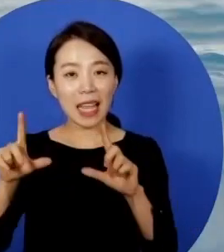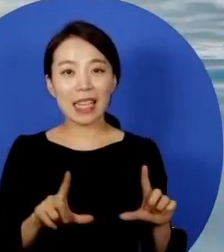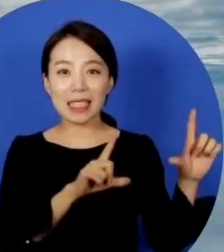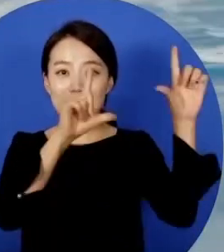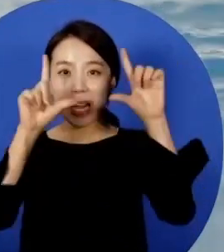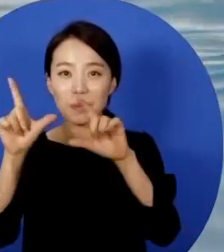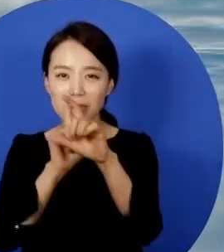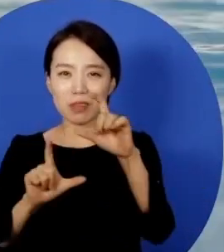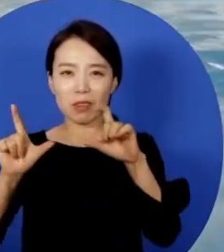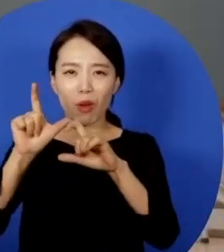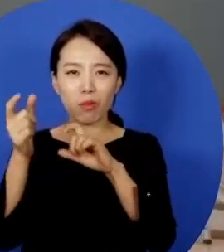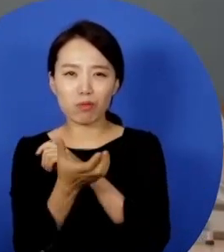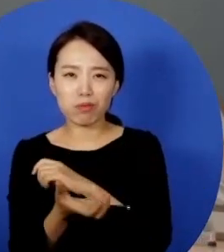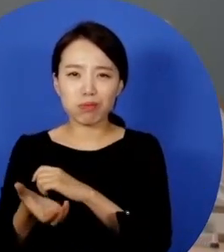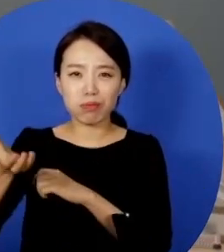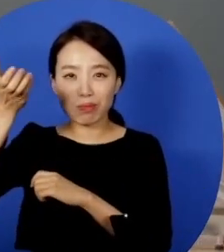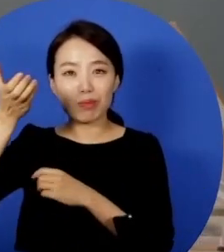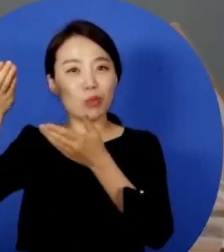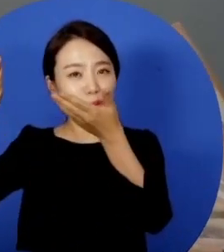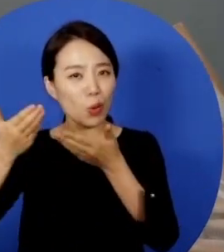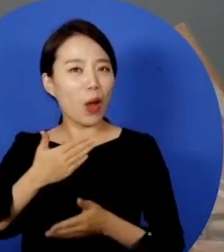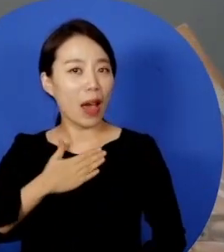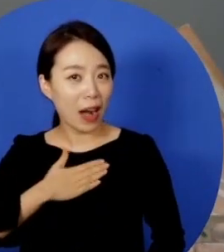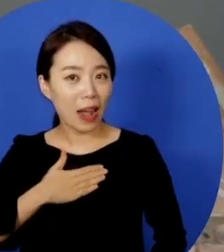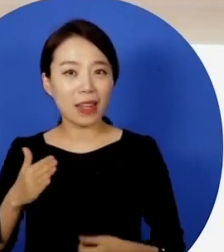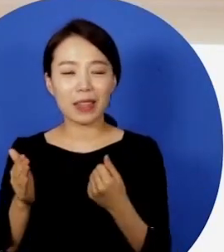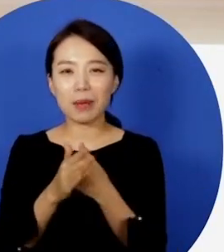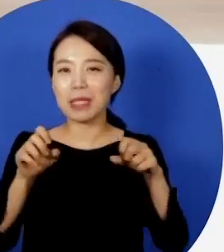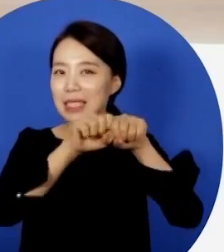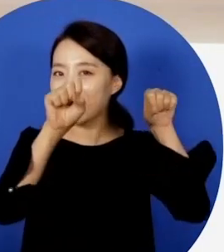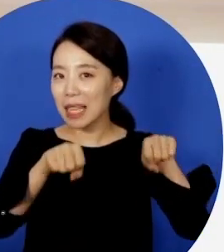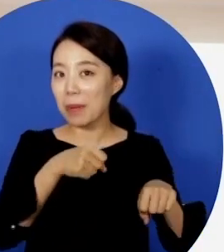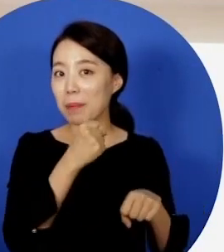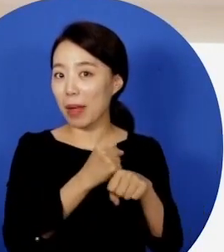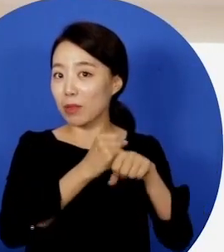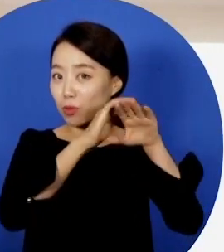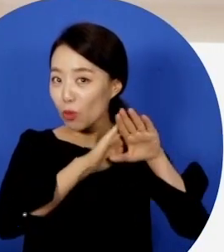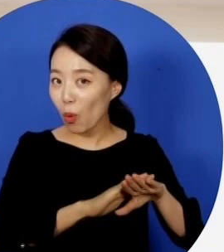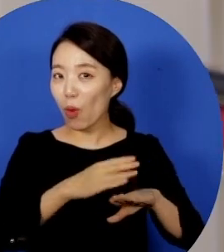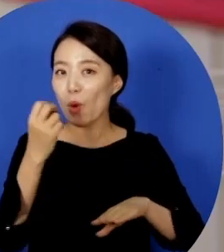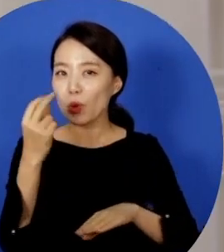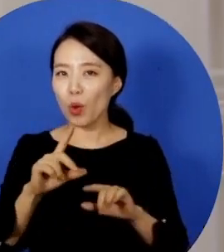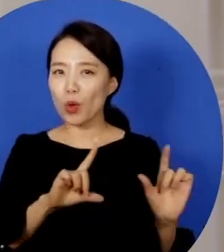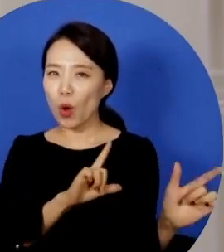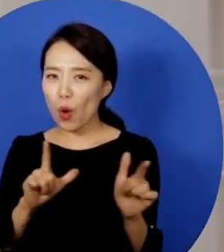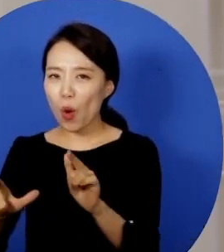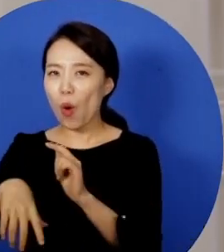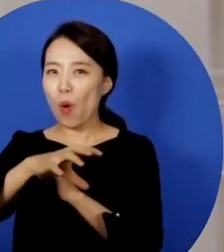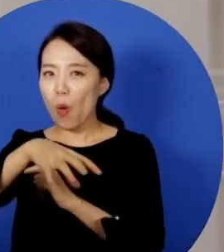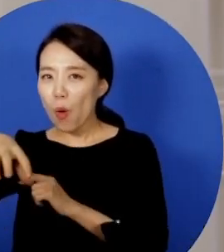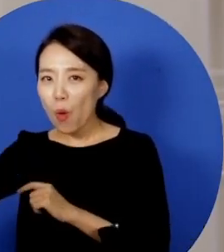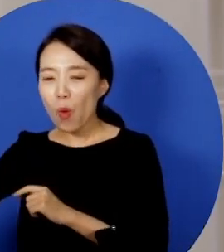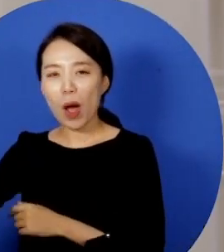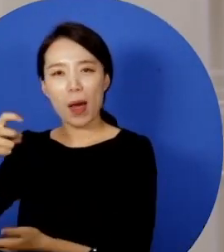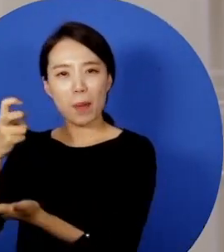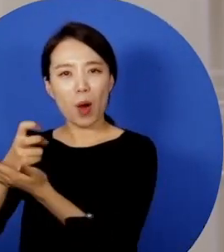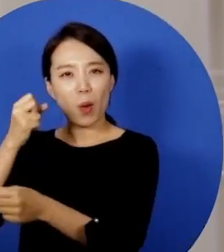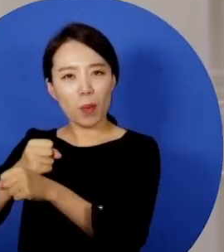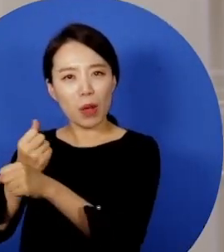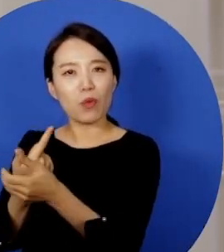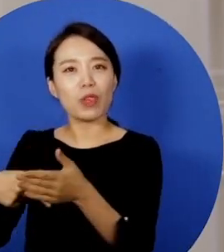질을 높여줄 것임을 알기에 생활체육 시스템을 구성하고 여러 기반과 제도 마련에 힘을